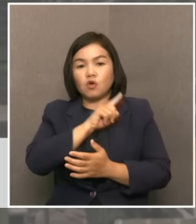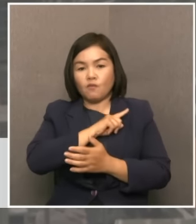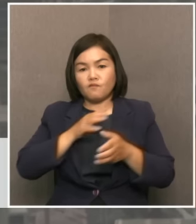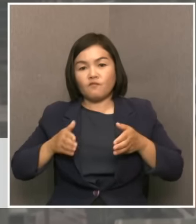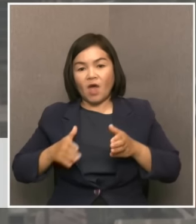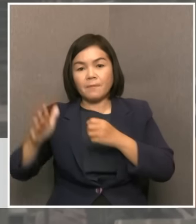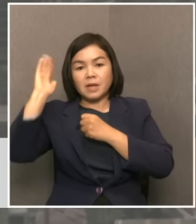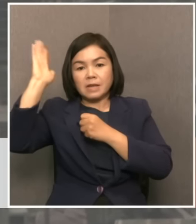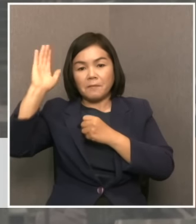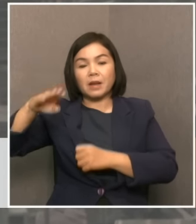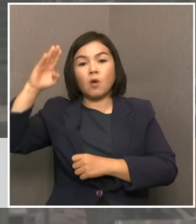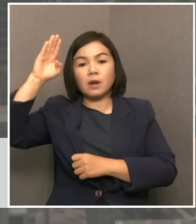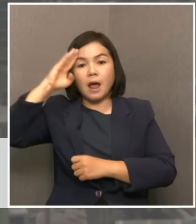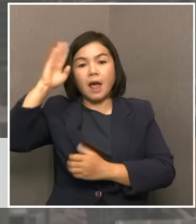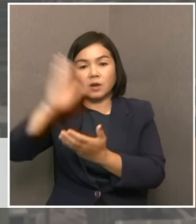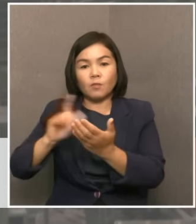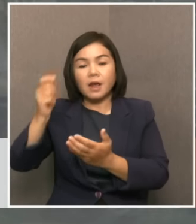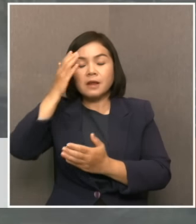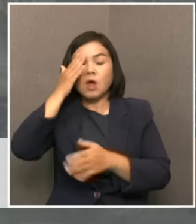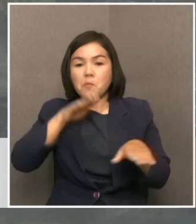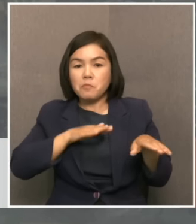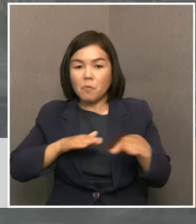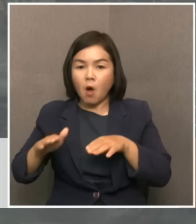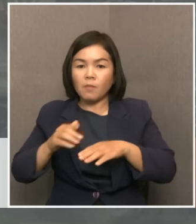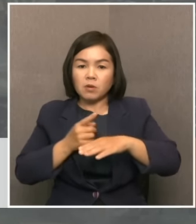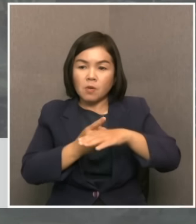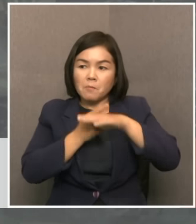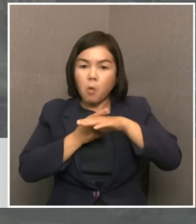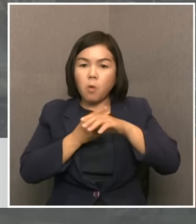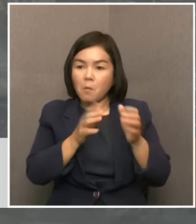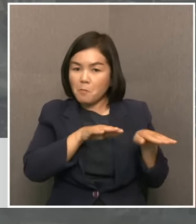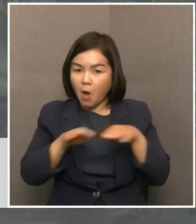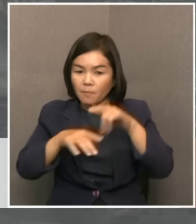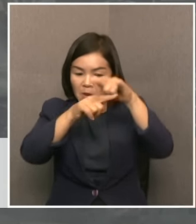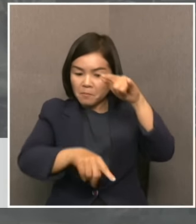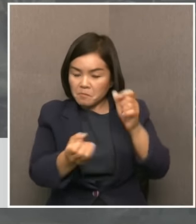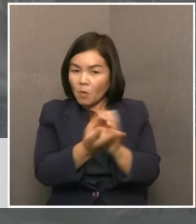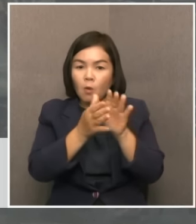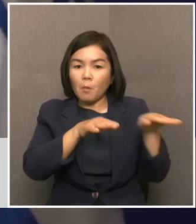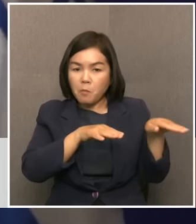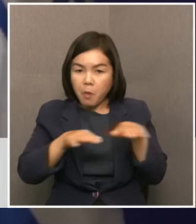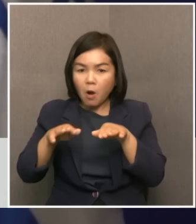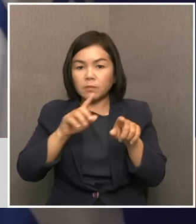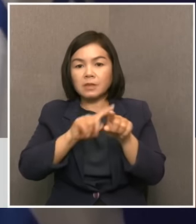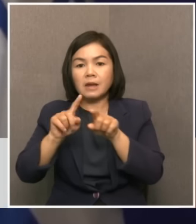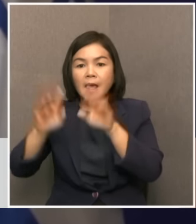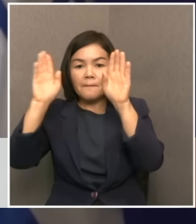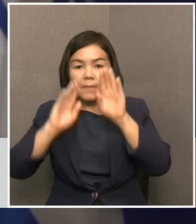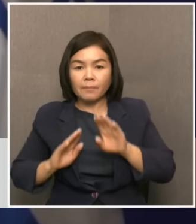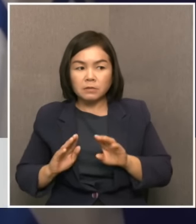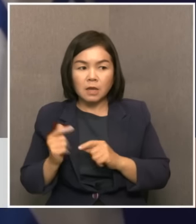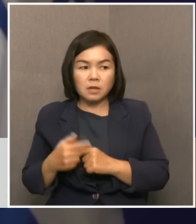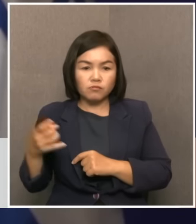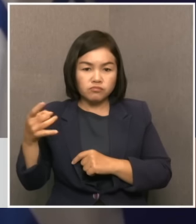ระบุว่าทางกองทัพมีอาวุธมากพอสำหรับภารกิจตามแผนที่ได้วางเอาไว้รวมถึงภารกิจกำจัดฮามาสในเมืองราฟ